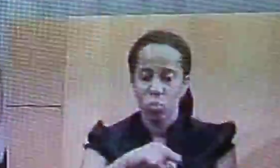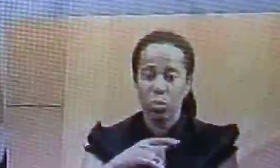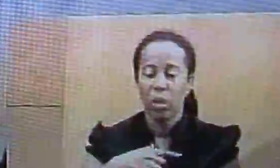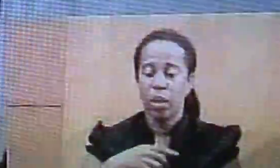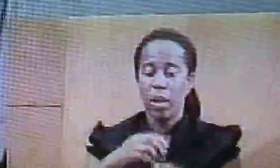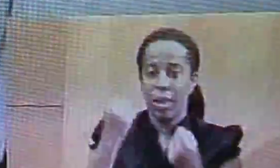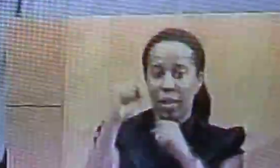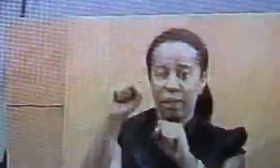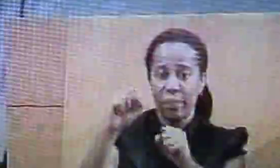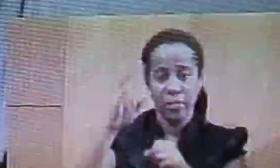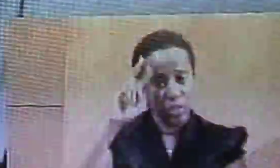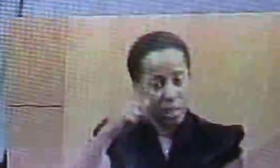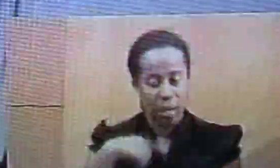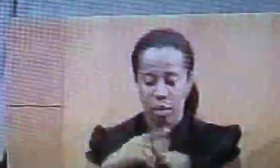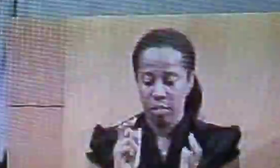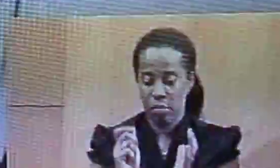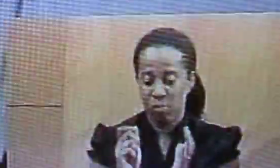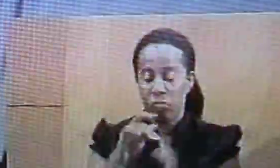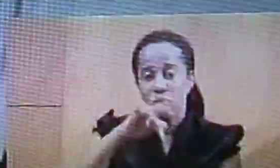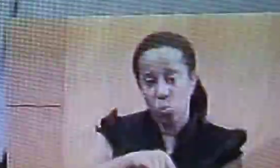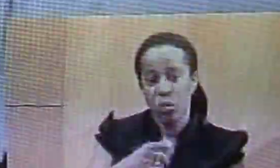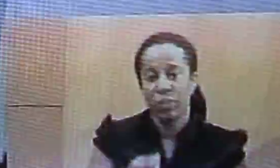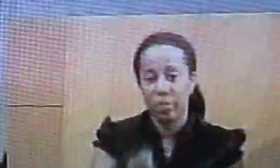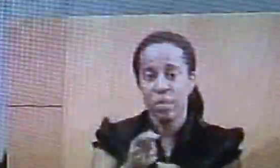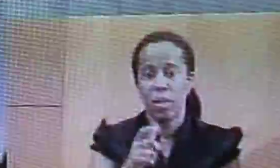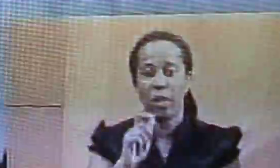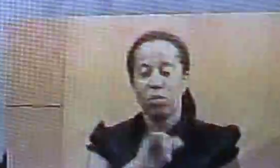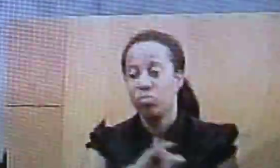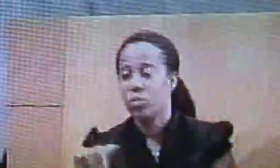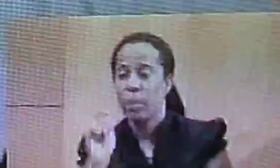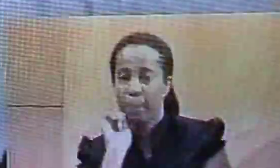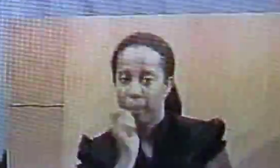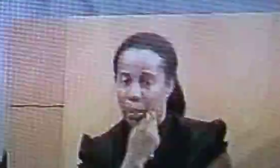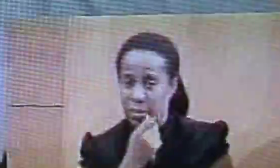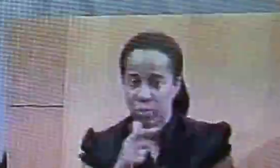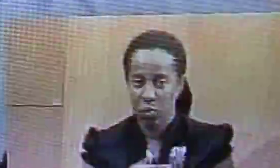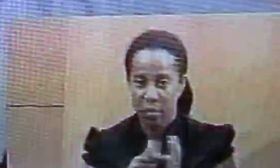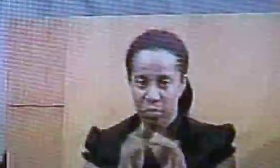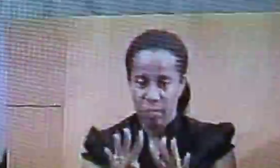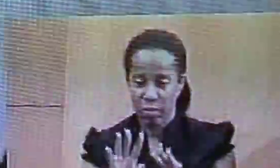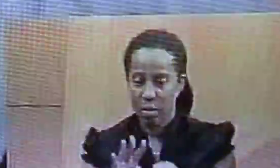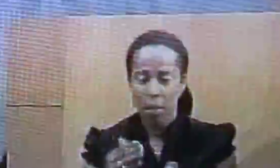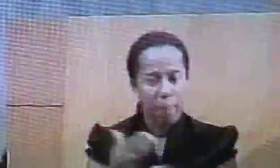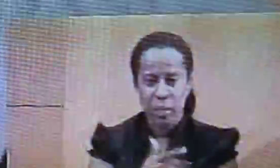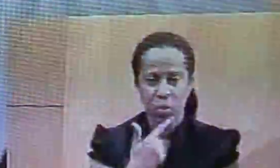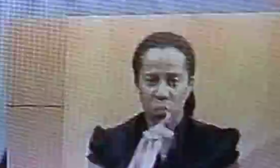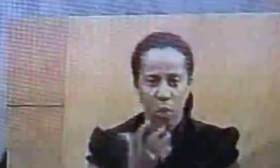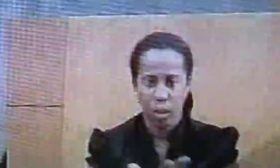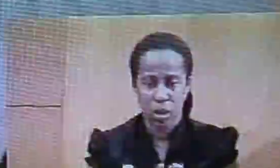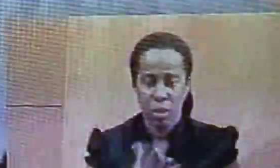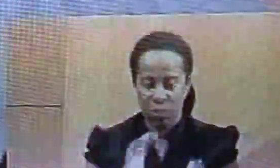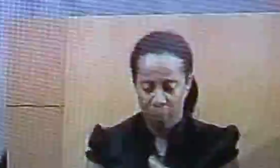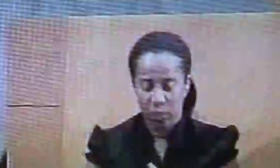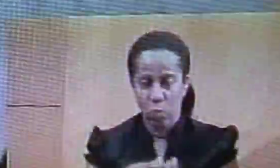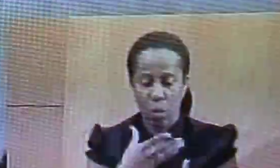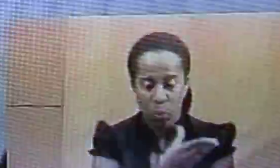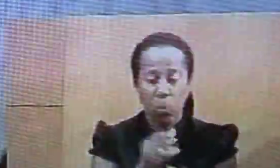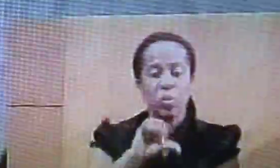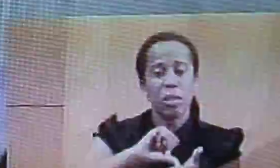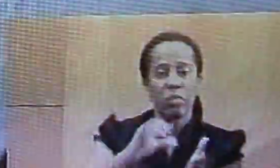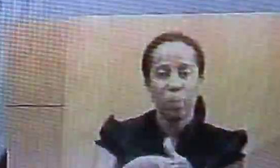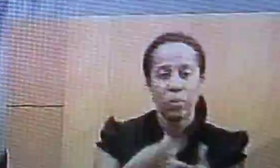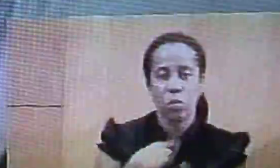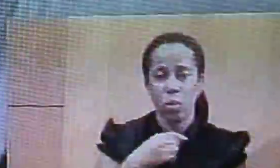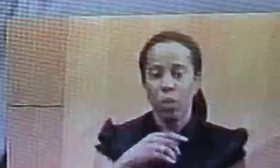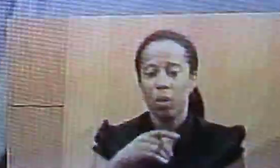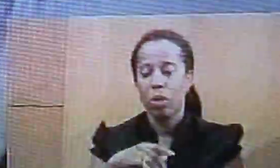générale qui s'est faite en février jusqu'à mars. Qu'est-ce qui s'est passé au niveau de la formation? Beaucoup de centres de formation étaient